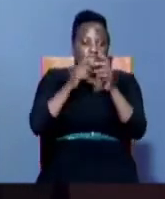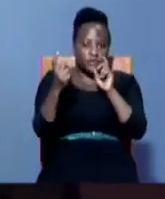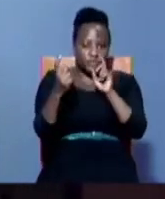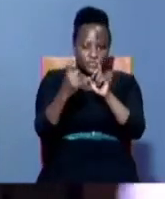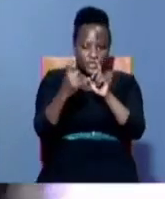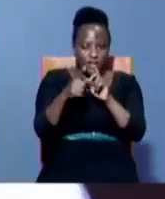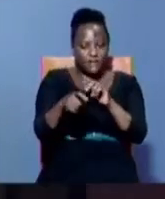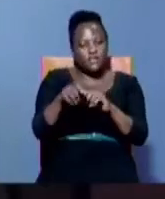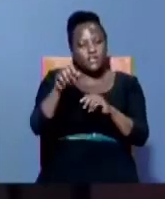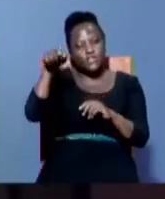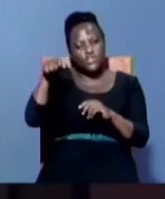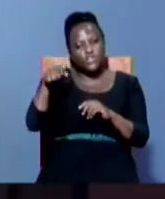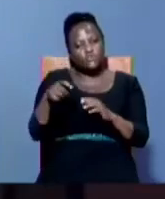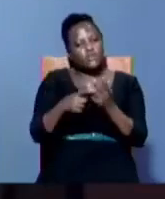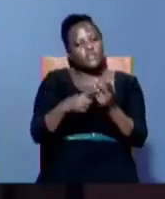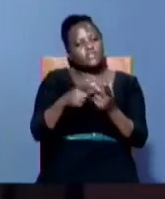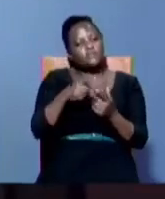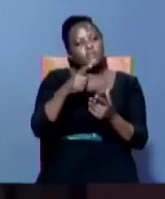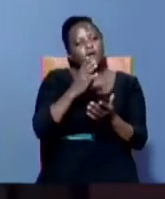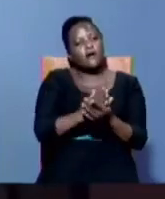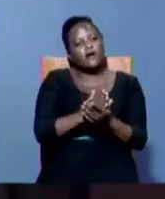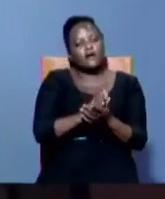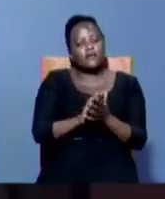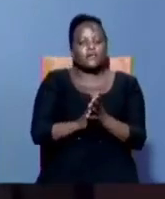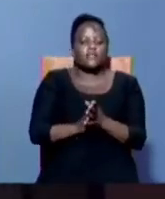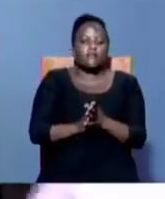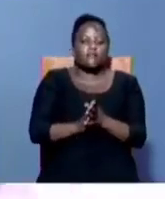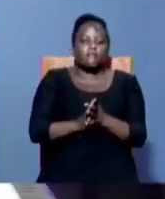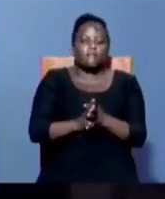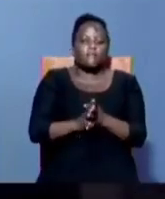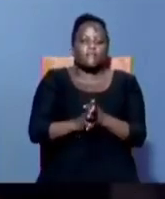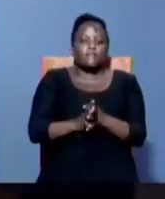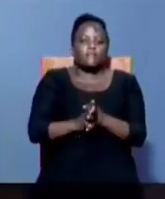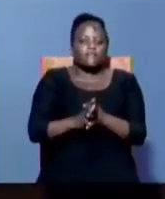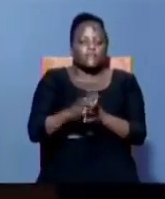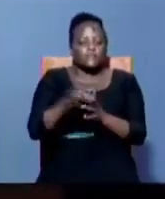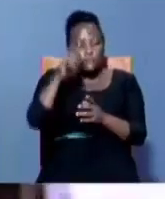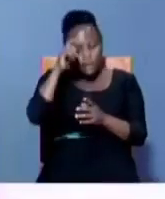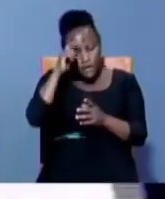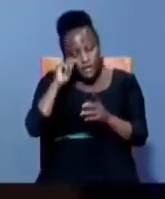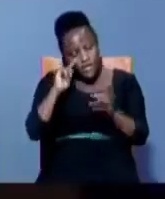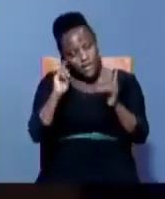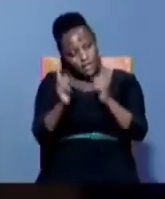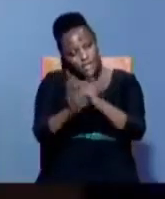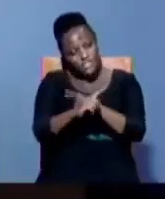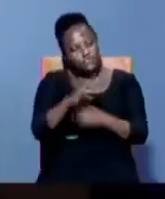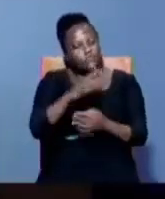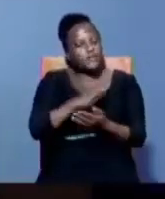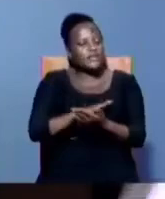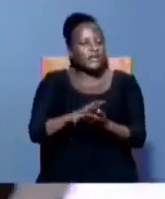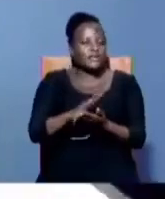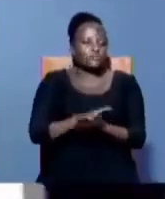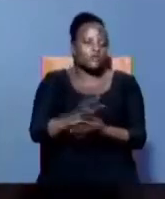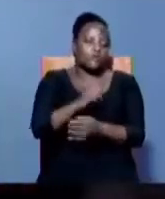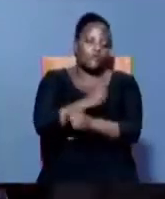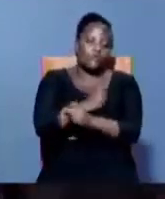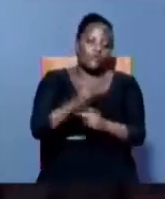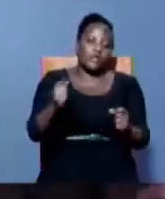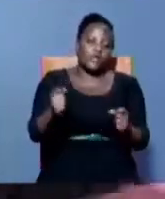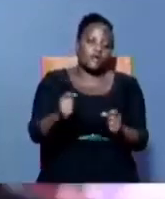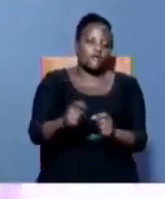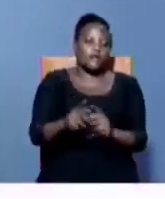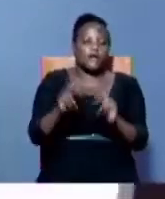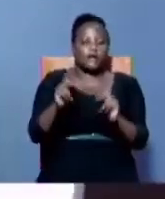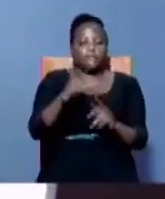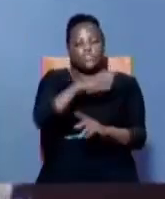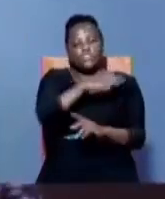ndipo unahesabiwa haki, pale ndipo maadili yanabadilishwa, pale ndipo unatakaswa, pale ndipo unaokolewa. Na kama jioni ya